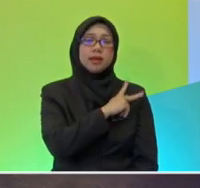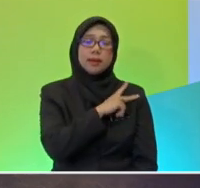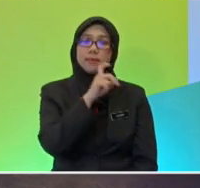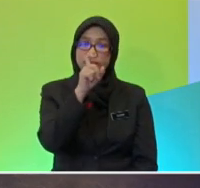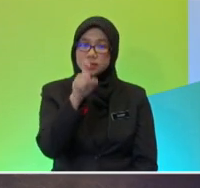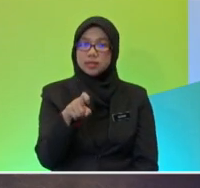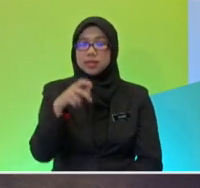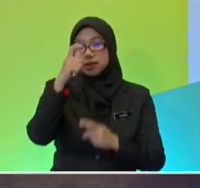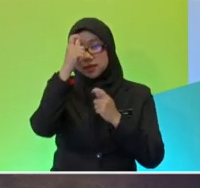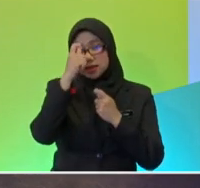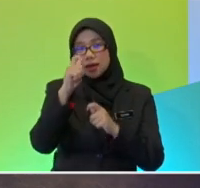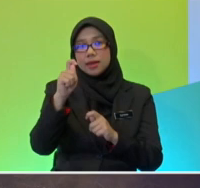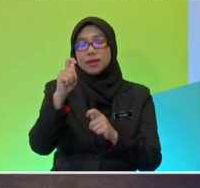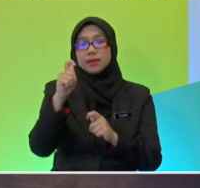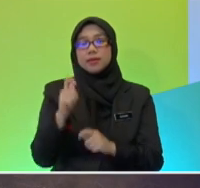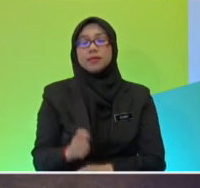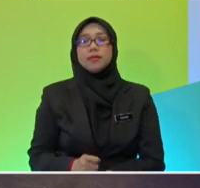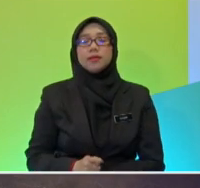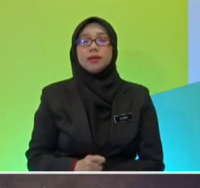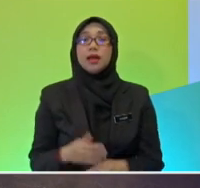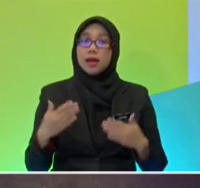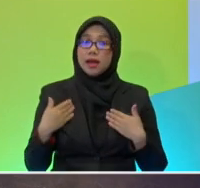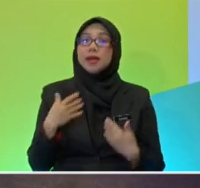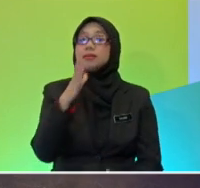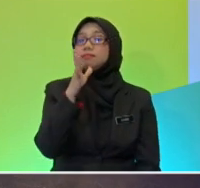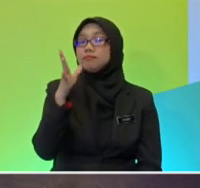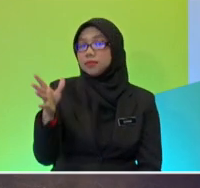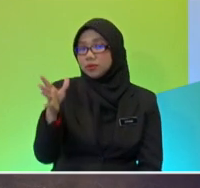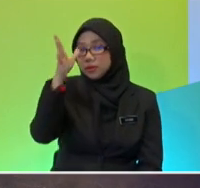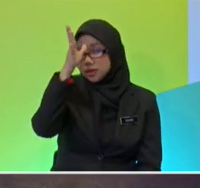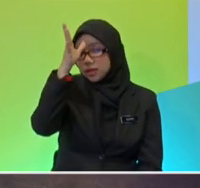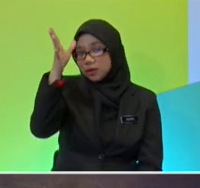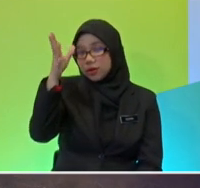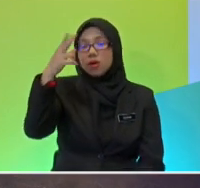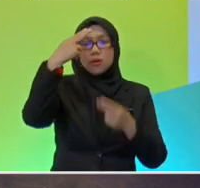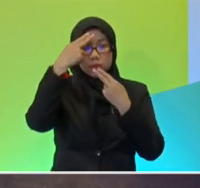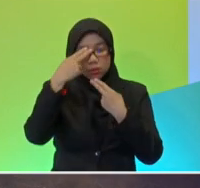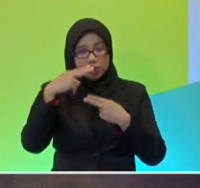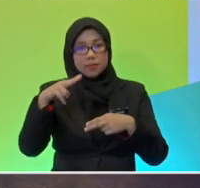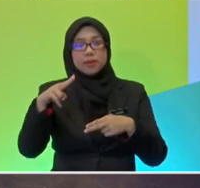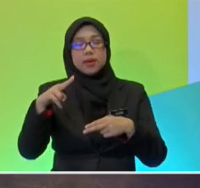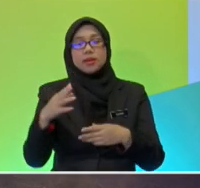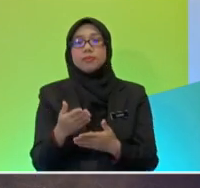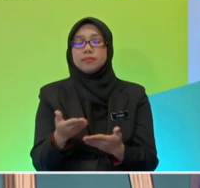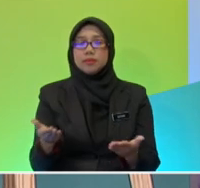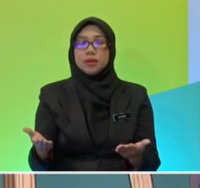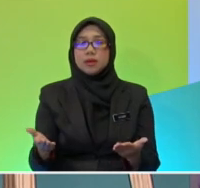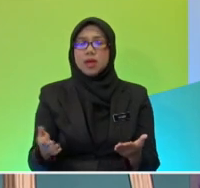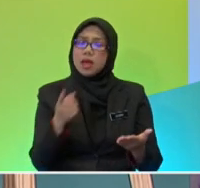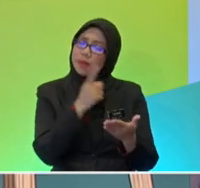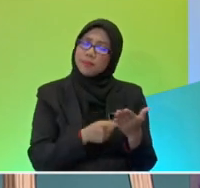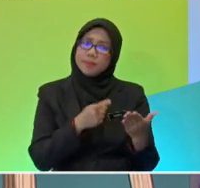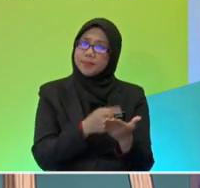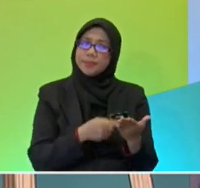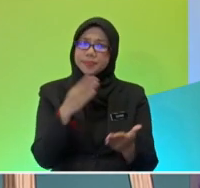ayah kemudian kita Atuk Nenek la hormat kepada mereka kemudian aku saja barang-barang yang ada di dalam